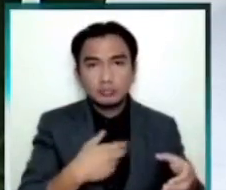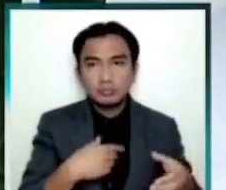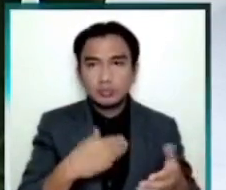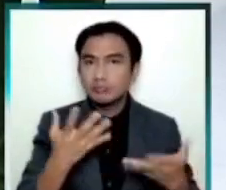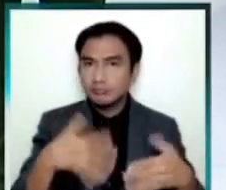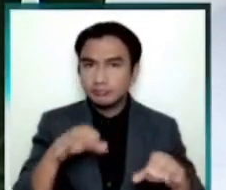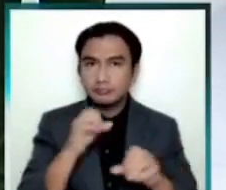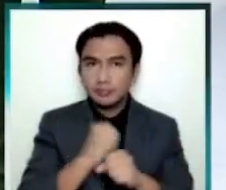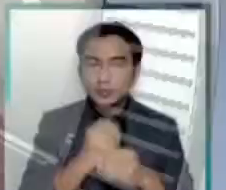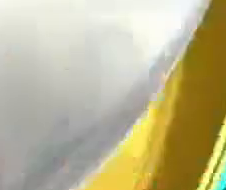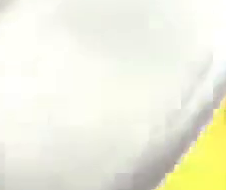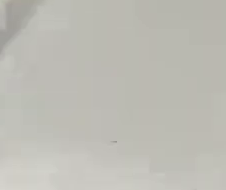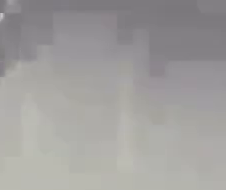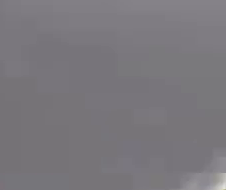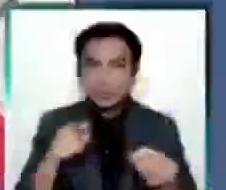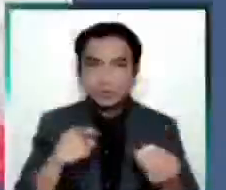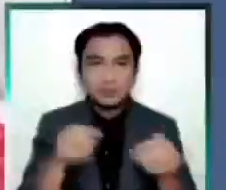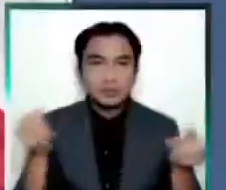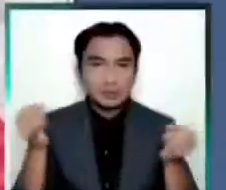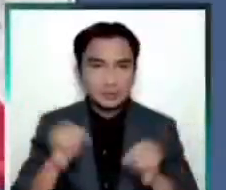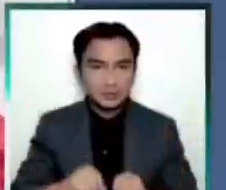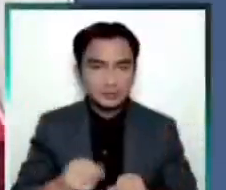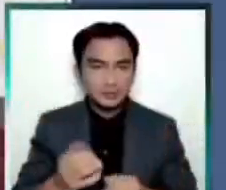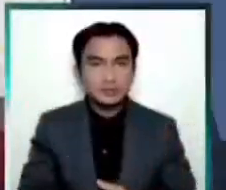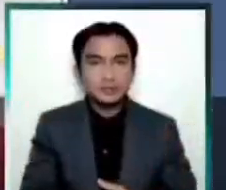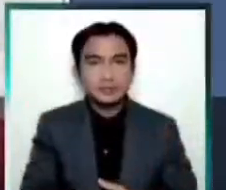report si Leigh Alves.